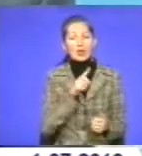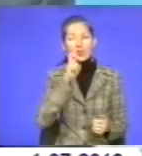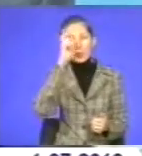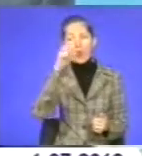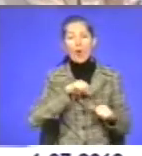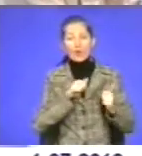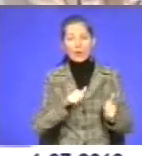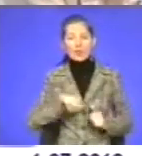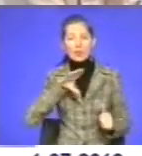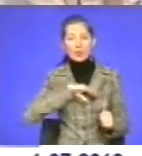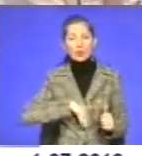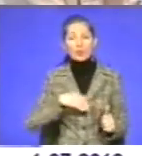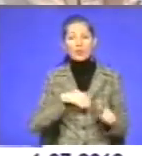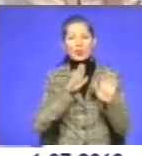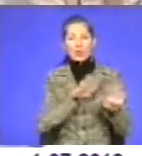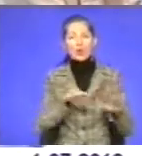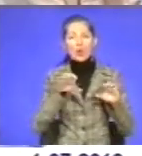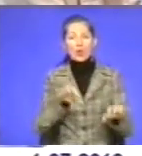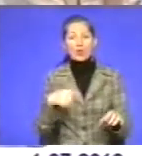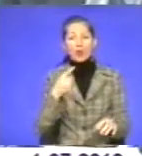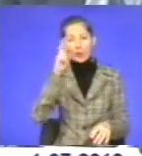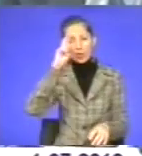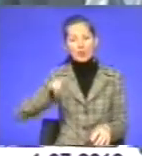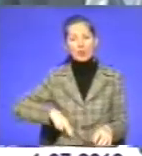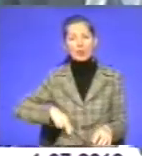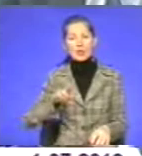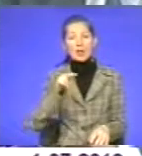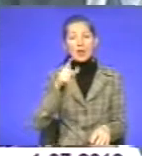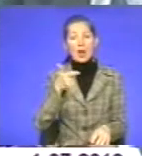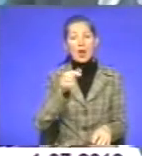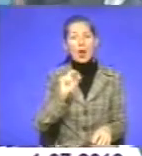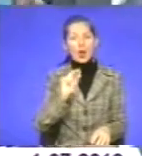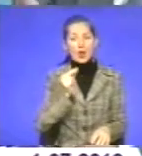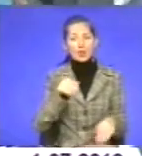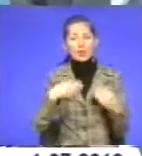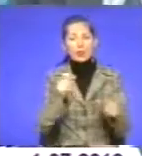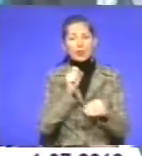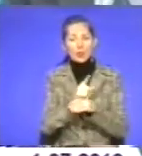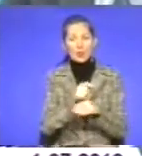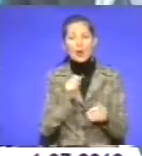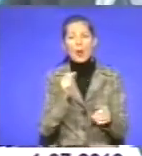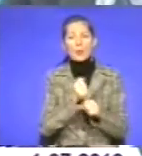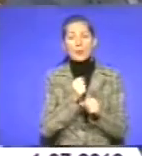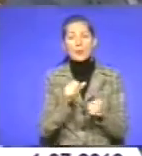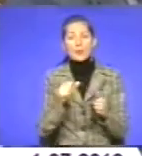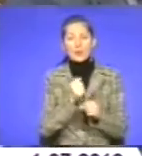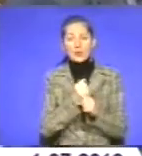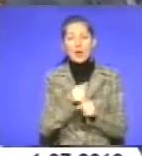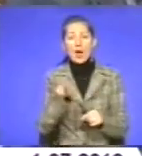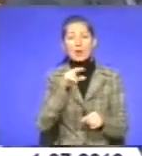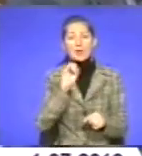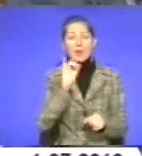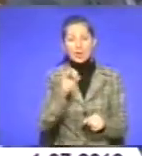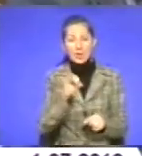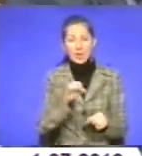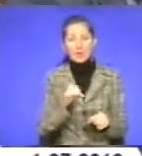і в душі. Заступник голови облдержадміністрації Петро Гоч дав доручення працівникам ДАІ максимально контролювати і